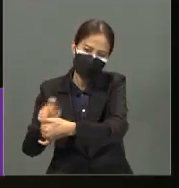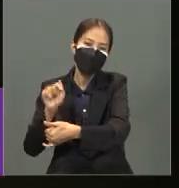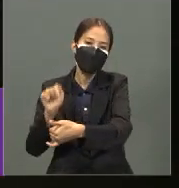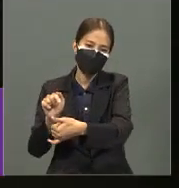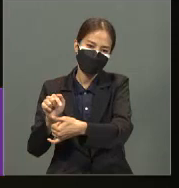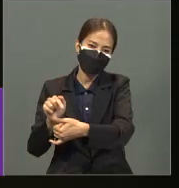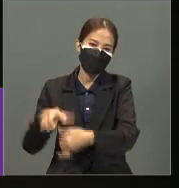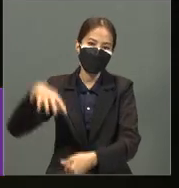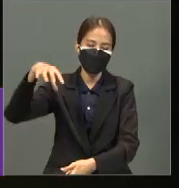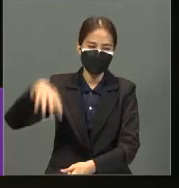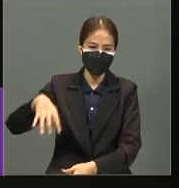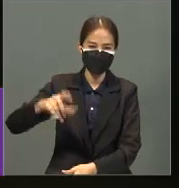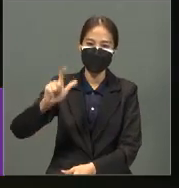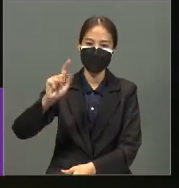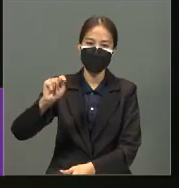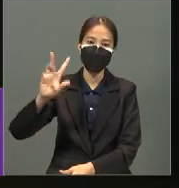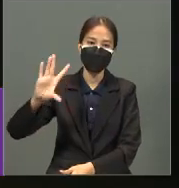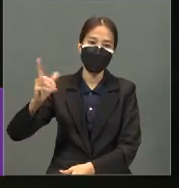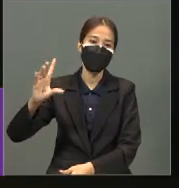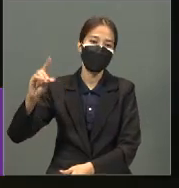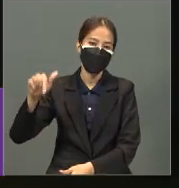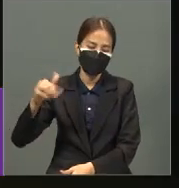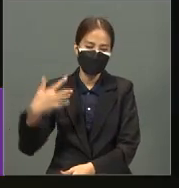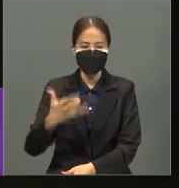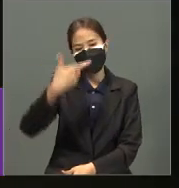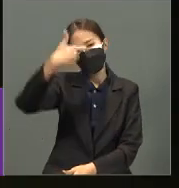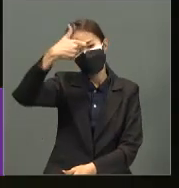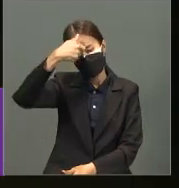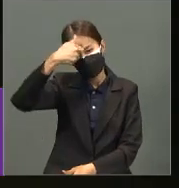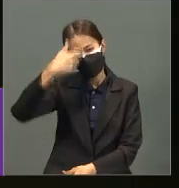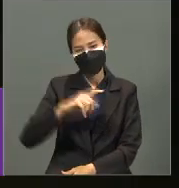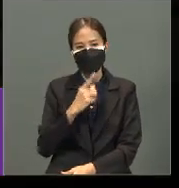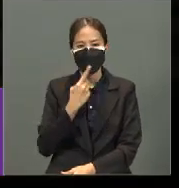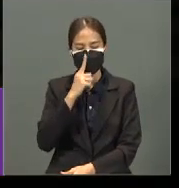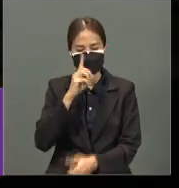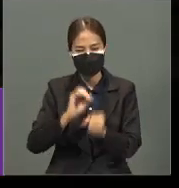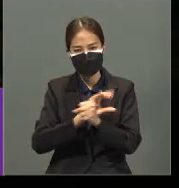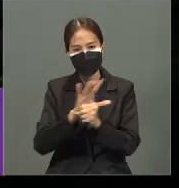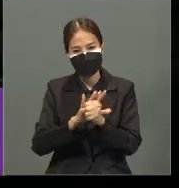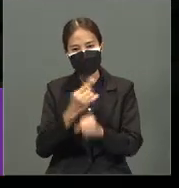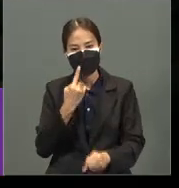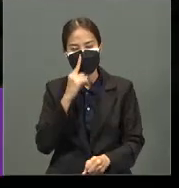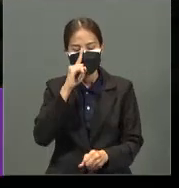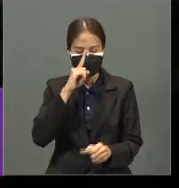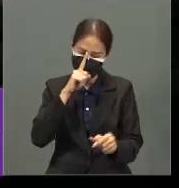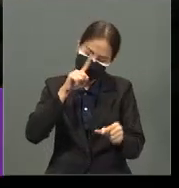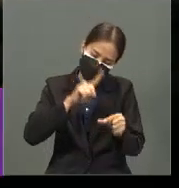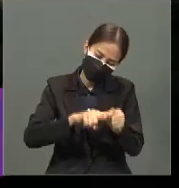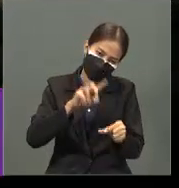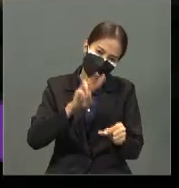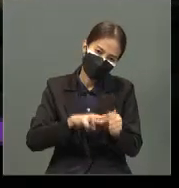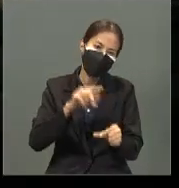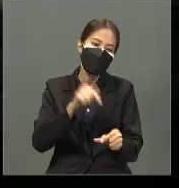จตะเวนชายแดนที่137แล้วก็มีการตรวจวัดอุณหภูมิตรวจหาเชื้อโควิด-19 ด้วยชุดตรวจ ATK เ